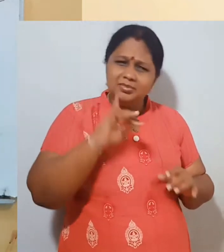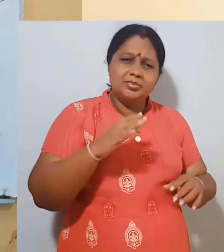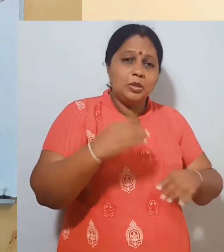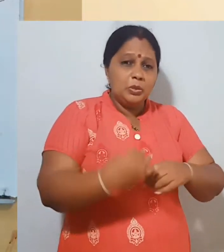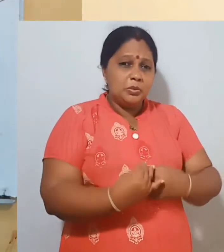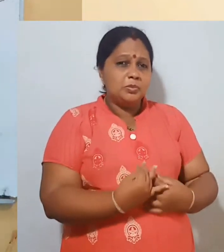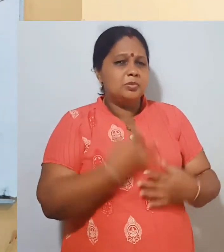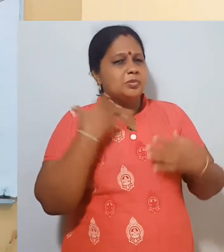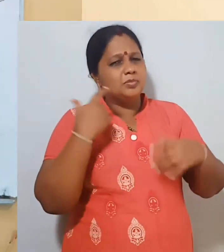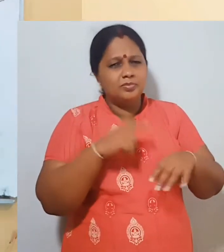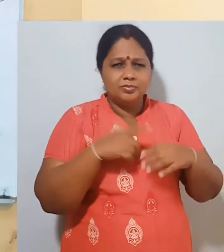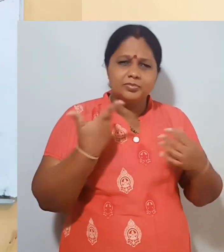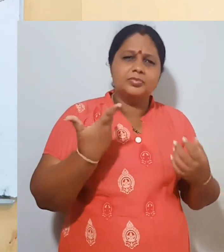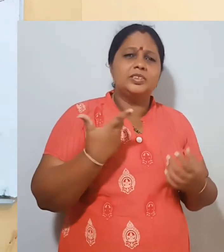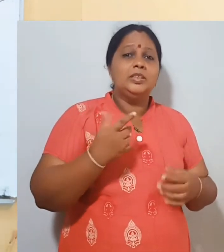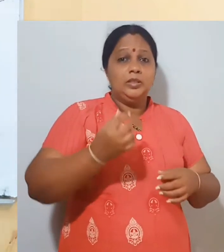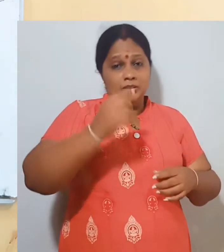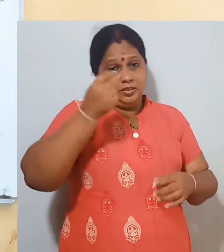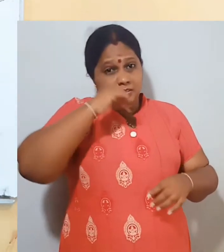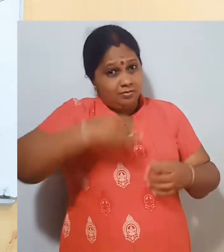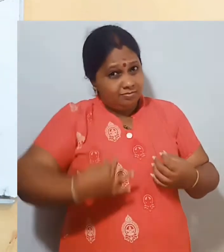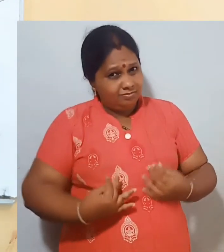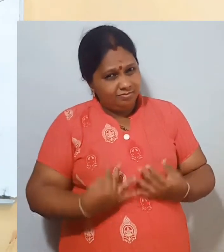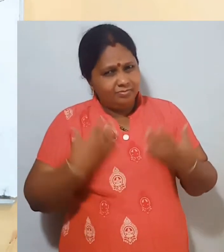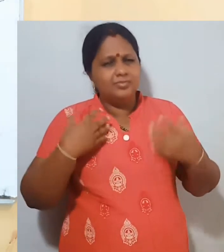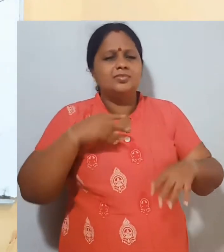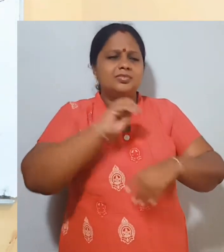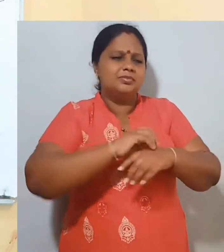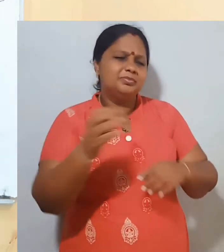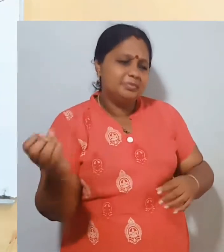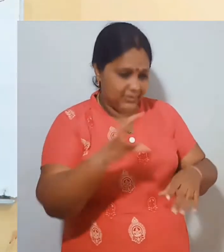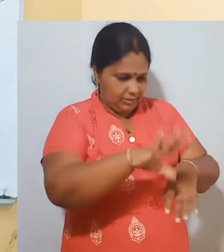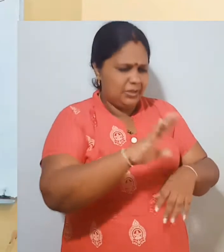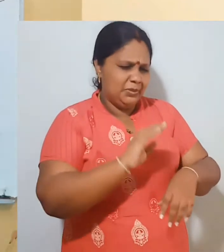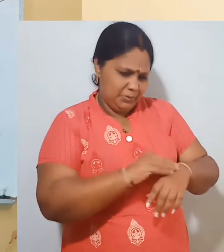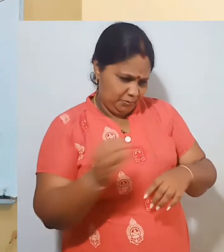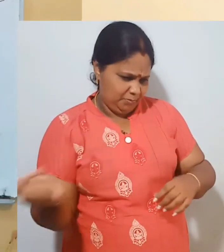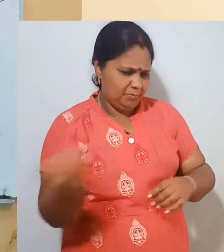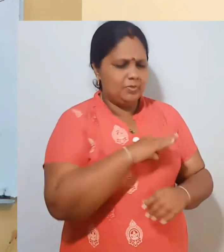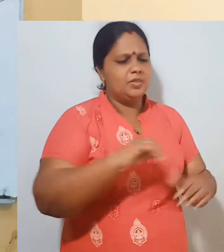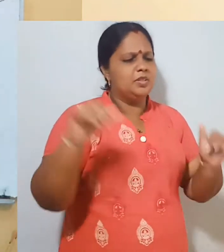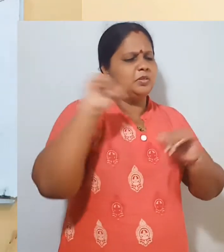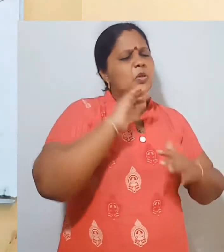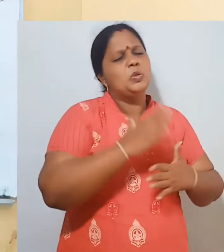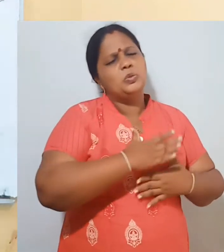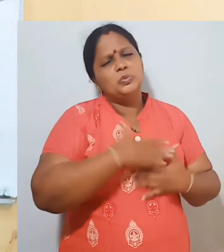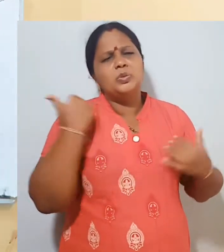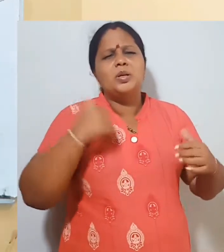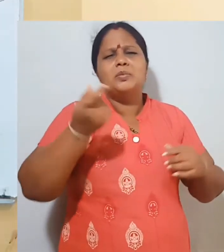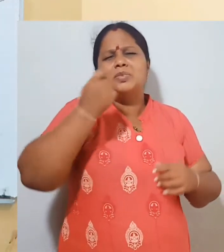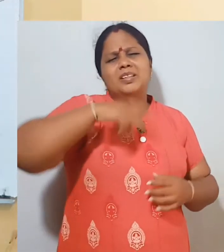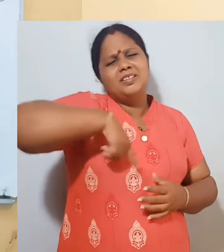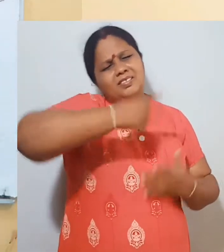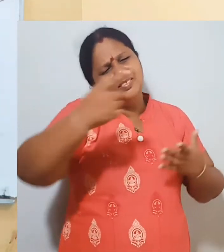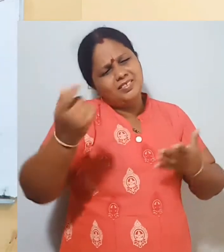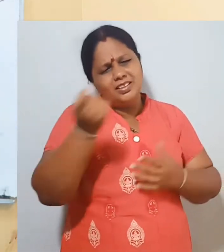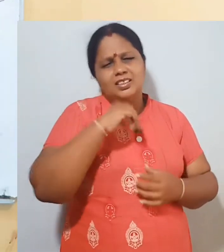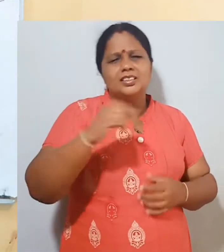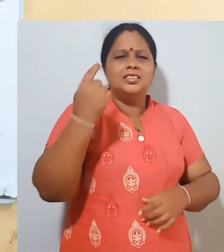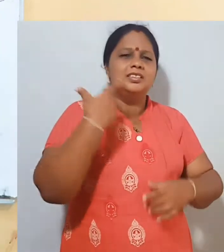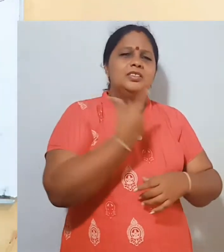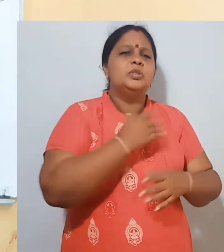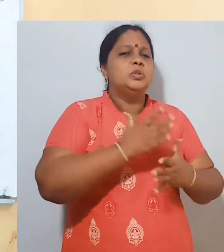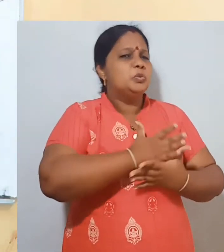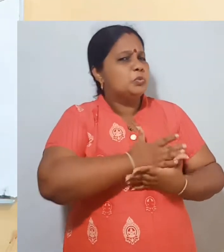விஷம் ஏறி இருக்கும் இல்லை. அப்படித்தான் விஷம் ஏறி இருந்தாலும் நம்ம ஹாஸ்பிட்டலுக்கு போனோம்னா எல்லா வகையான நச்சு பாம்புக்கும் வைத்தியம் இருக்கு.